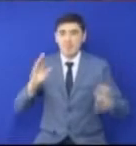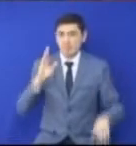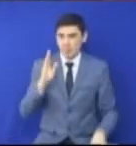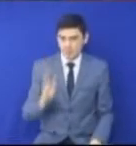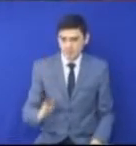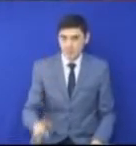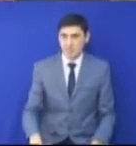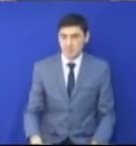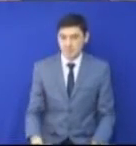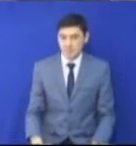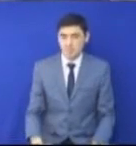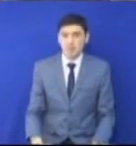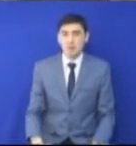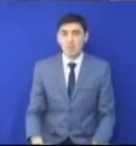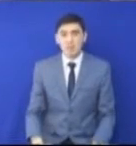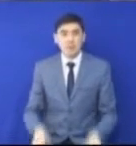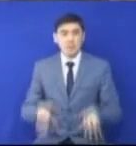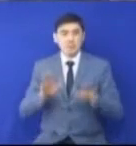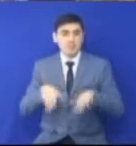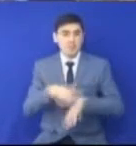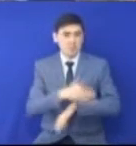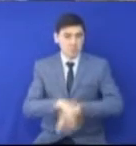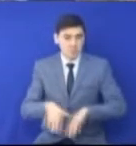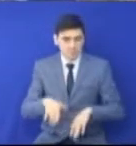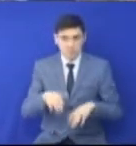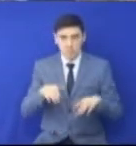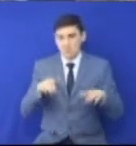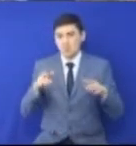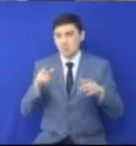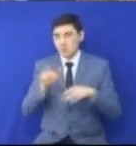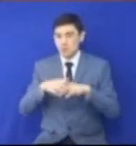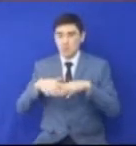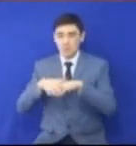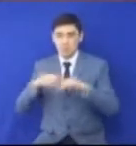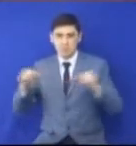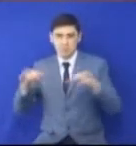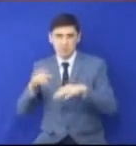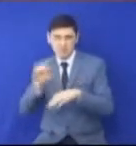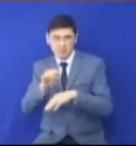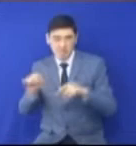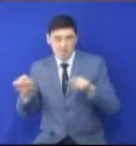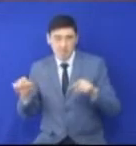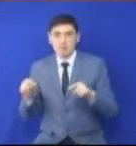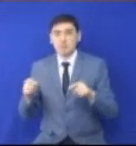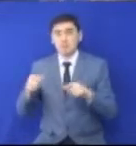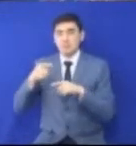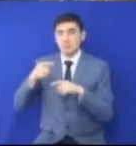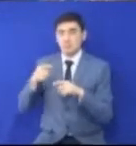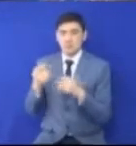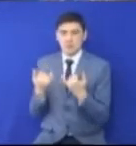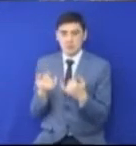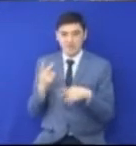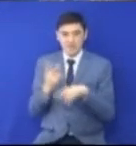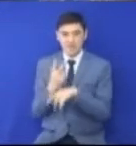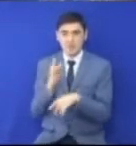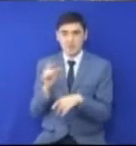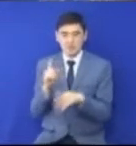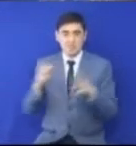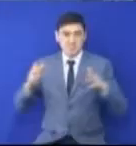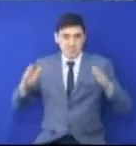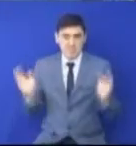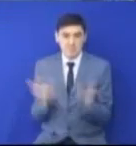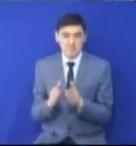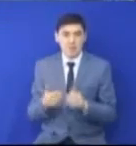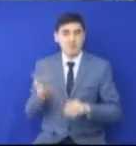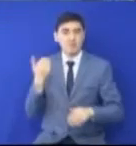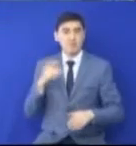Семейде көшелер мен қоғамдық орындарда жасалатын қылмыс саны екі есеге азайған. Мысалы, былтыр алғашқы 90-да 1100 құқық